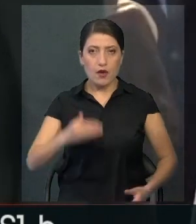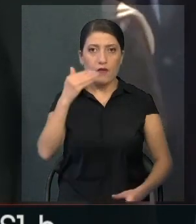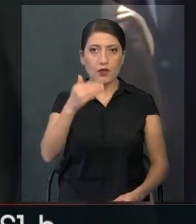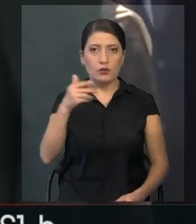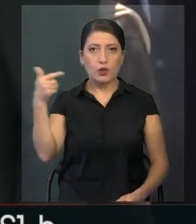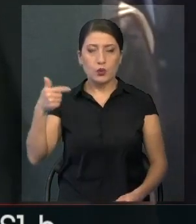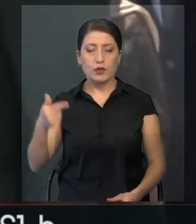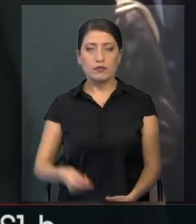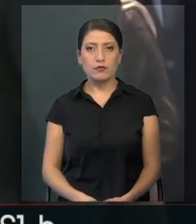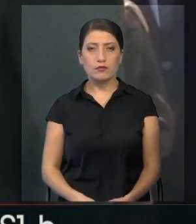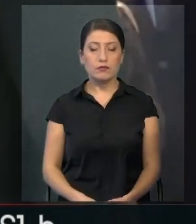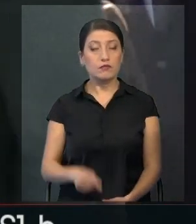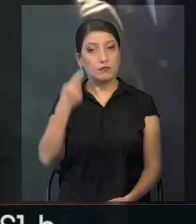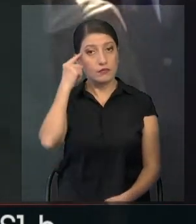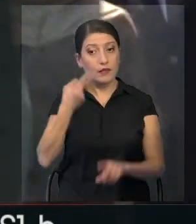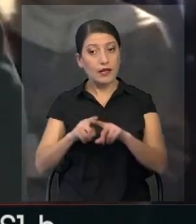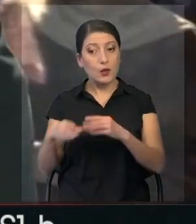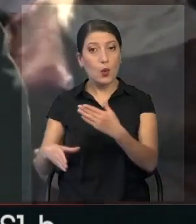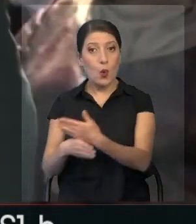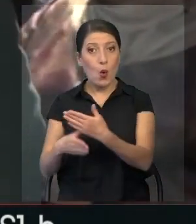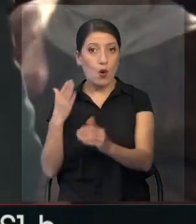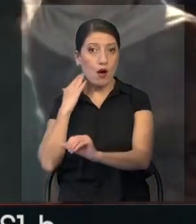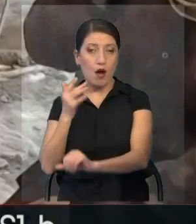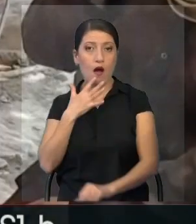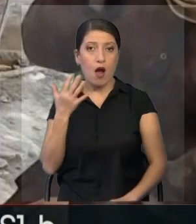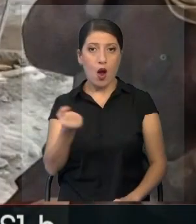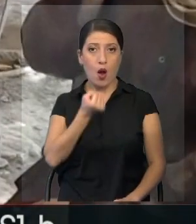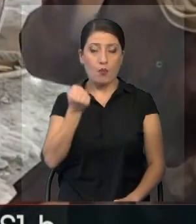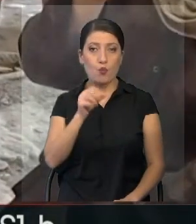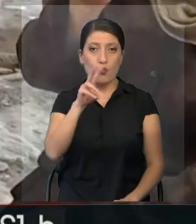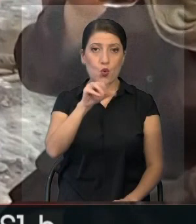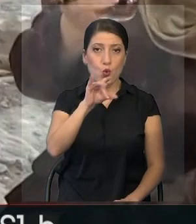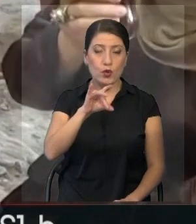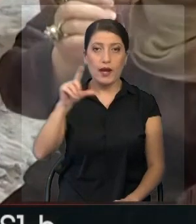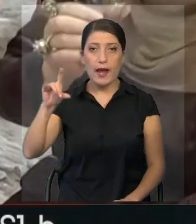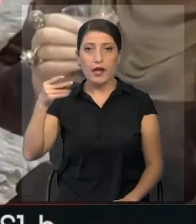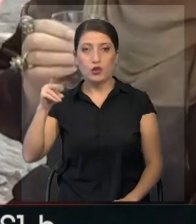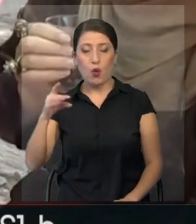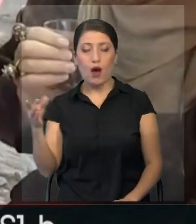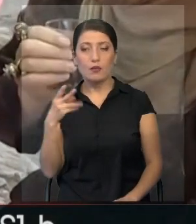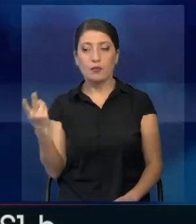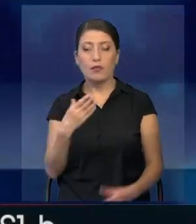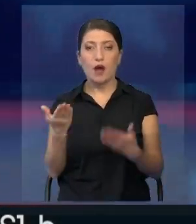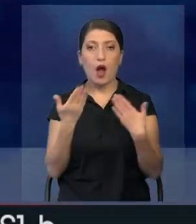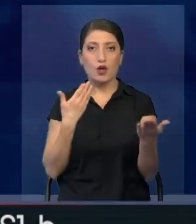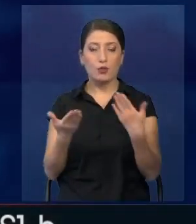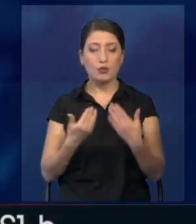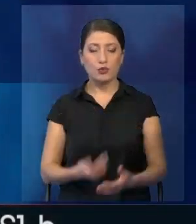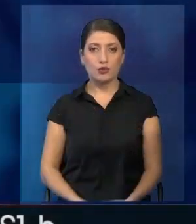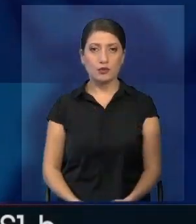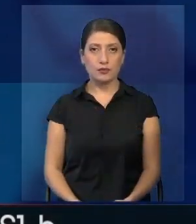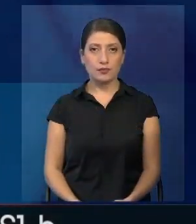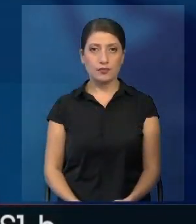է։ Կարծիք կա, որ հենց այս աջակցությունն է ամրացրել Մուրի ու Էրդողանի հարաբերությունները։